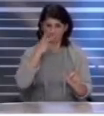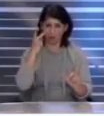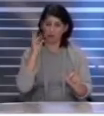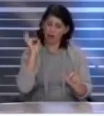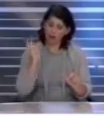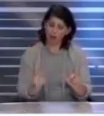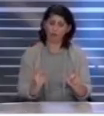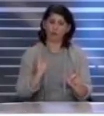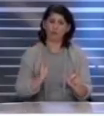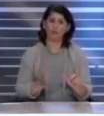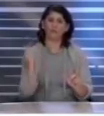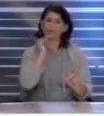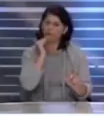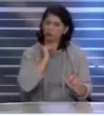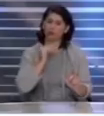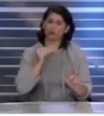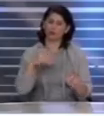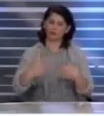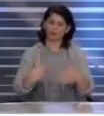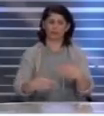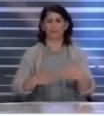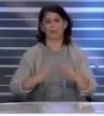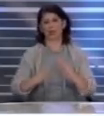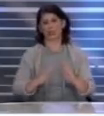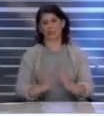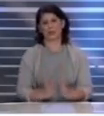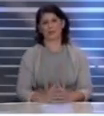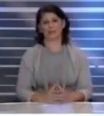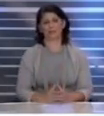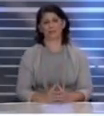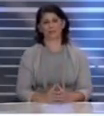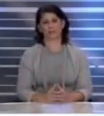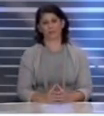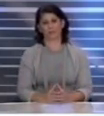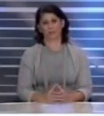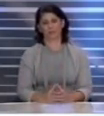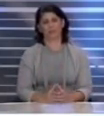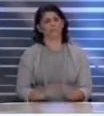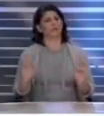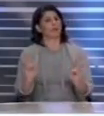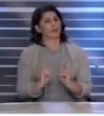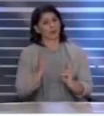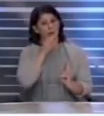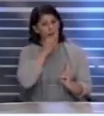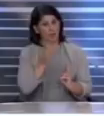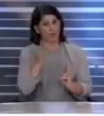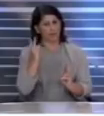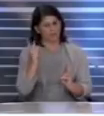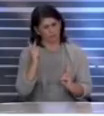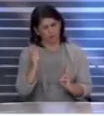να μπορέσει όσο χρόνια γίνεται να υπάρξει προστασία. Θα ήθελα επίσης να πω δύο λόγια